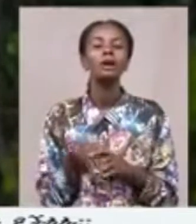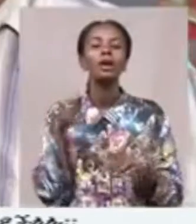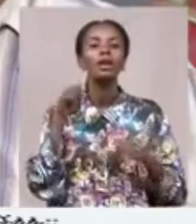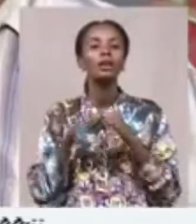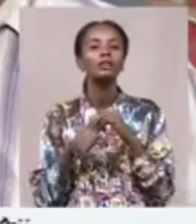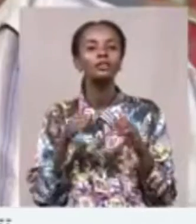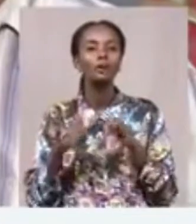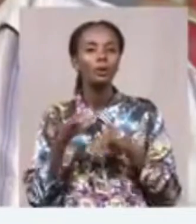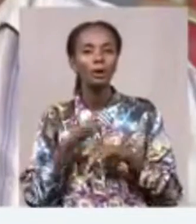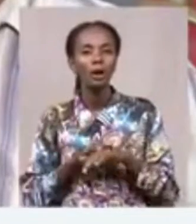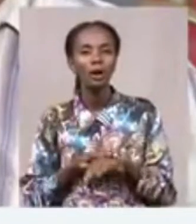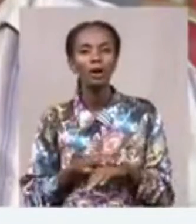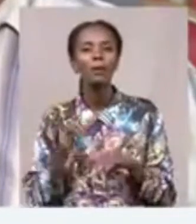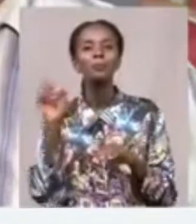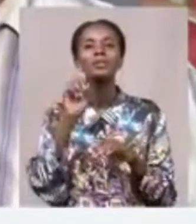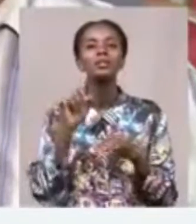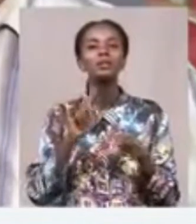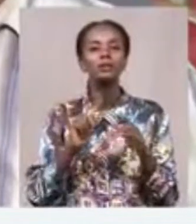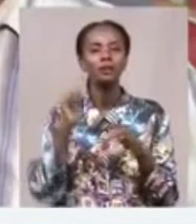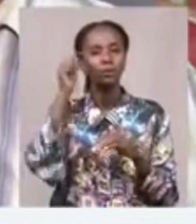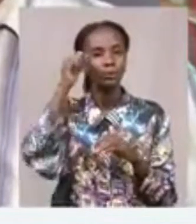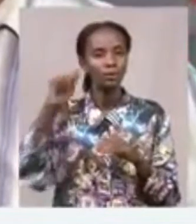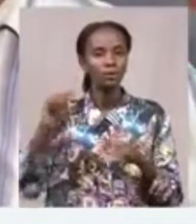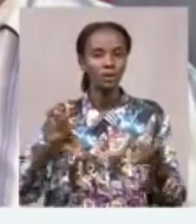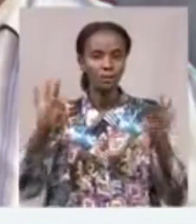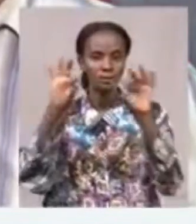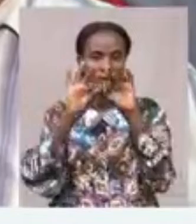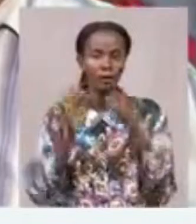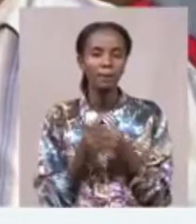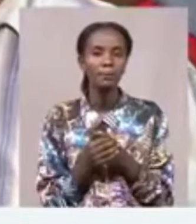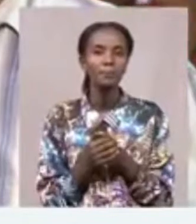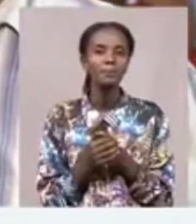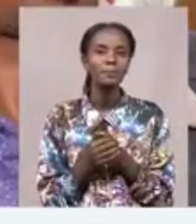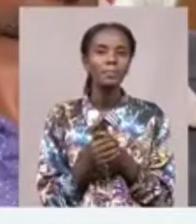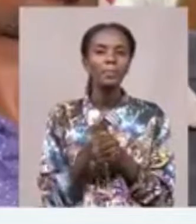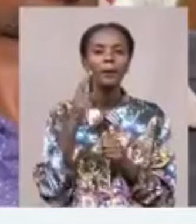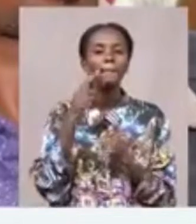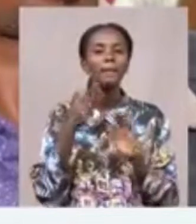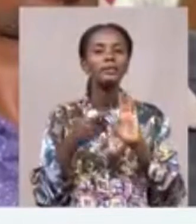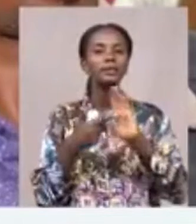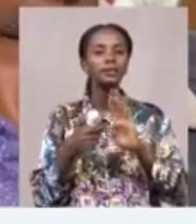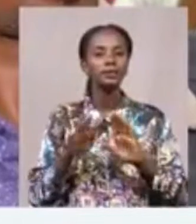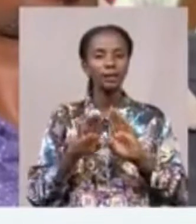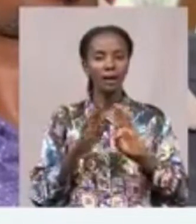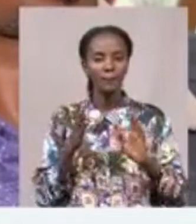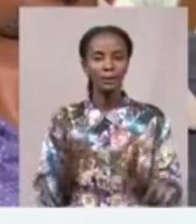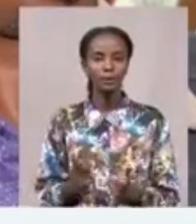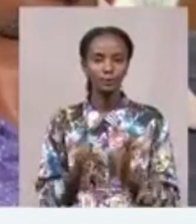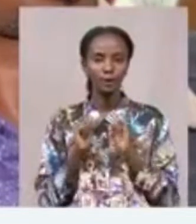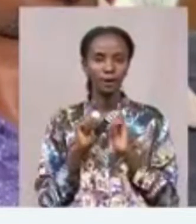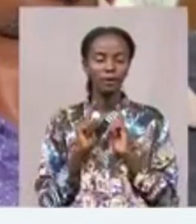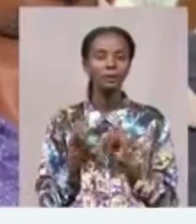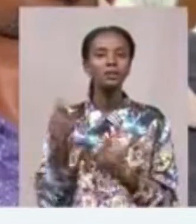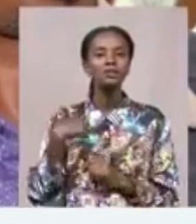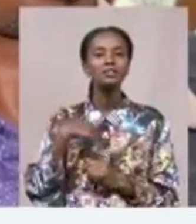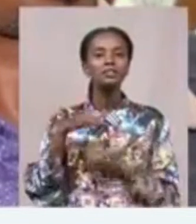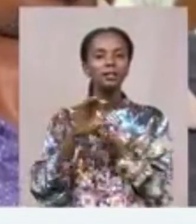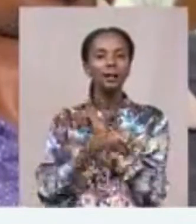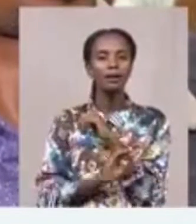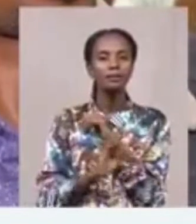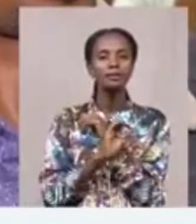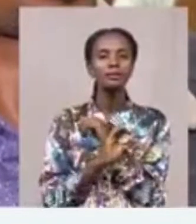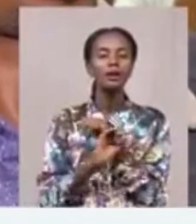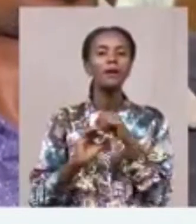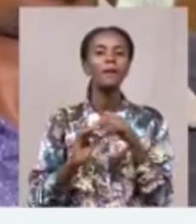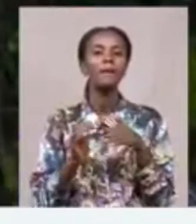የትኛው ጋር ምን ቴክኖሎጂ ያስፈልጋል ነው የሚያሳየን። ጋፕ ይኖራል። የእኛ ሀገር የአመራረት